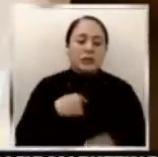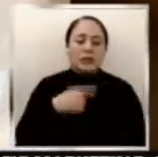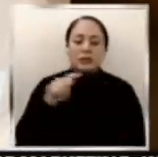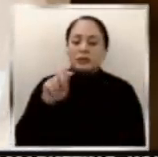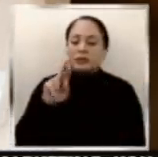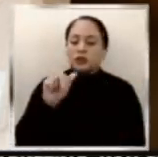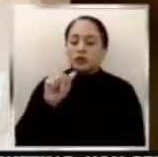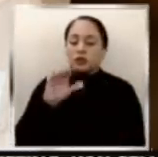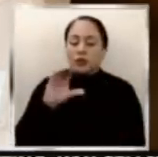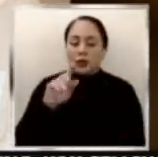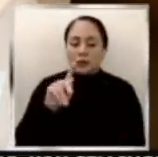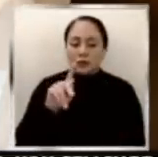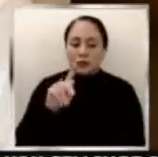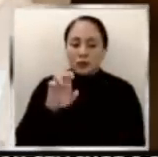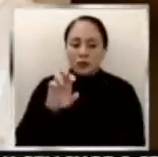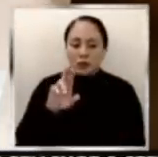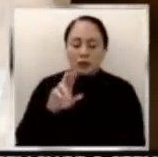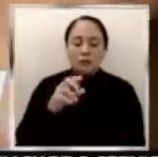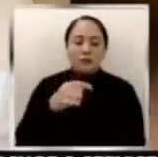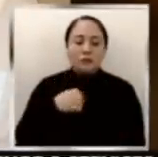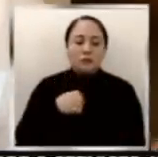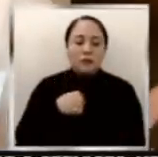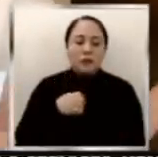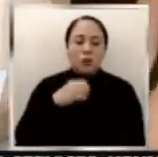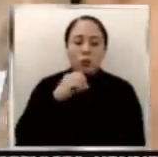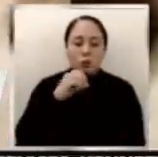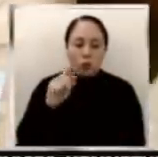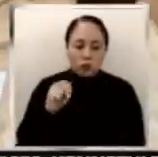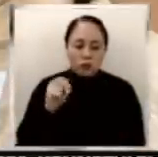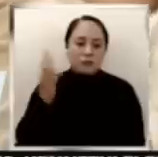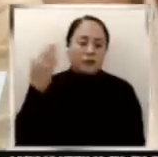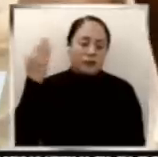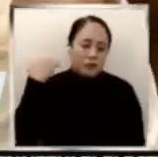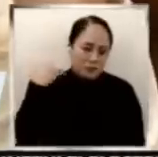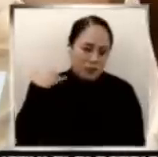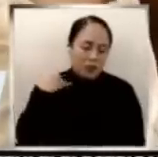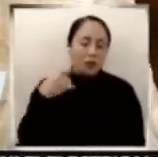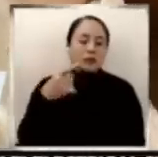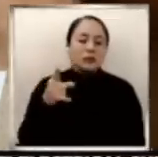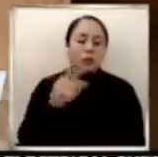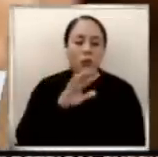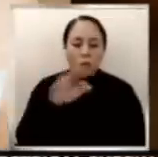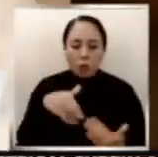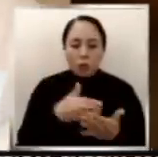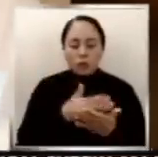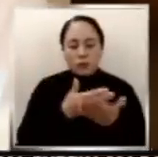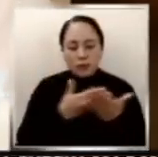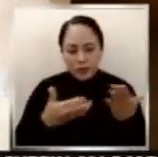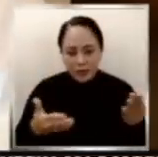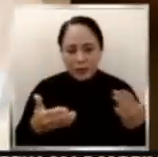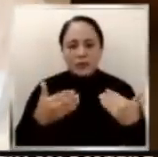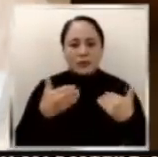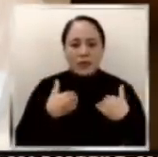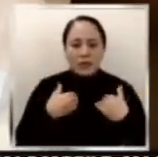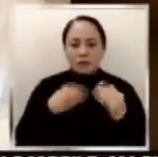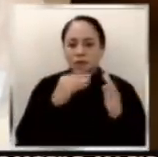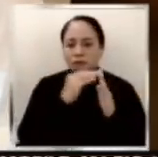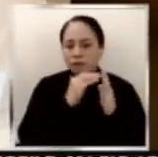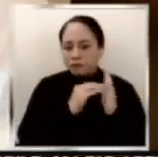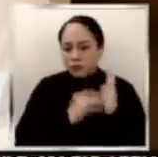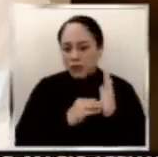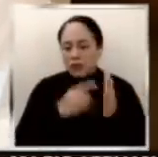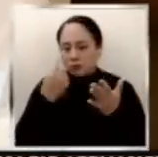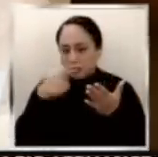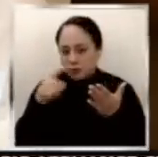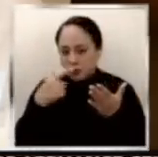ako, I made sure kasi na inon ko talaga yun dati pa. Tapos lahat talaga ng gadgets ko nakalista doon at natatrack sila. So